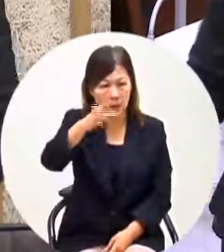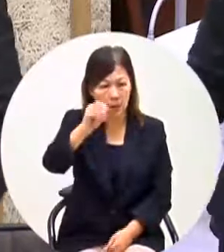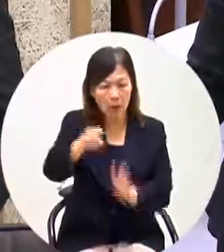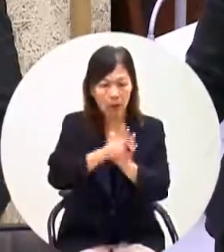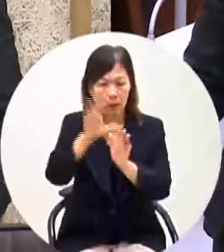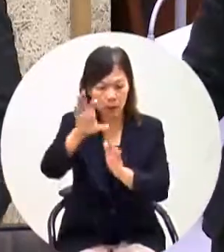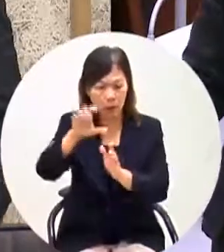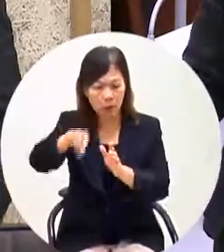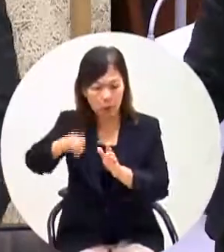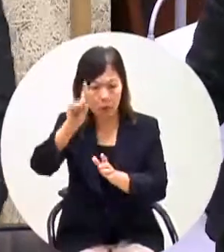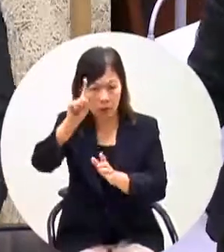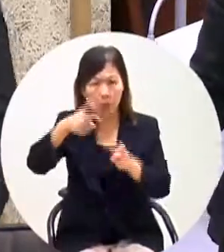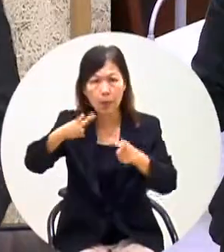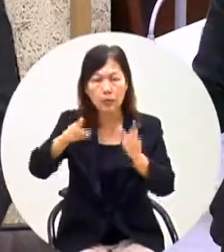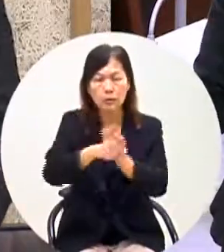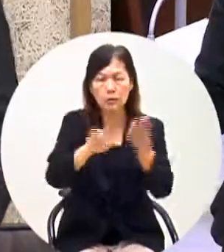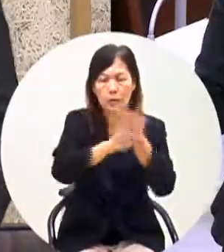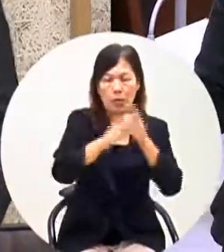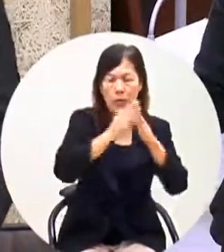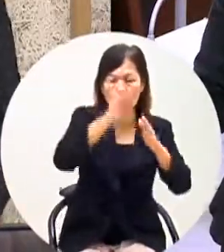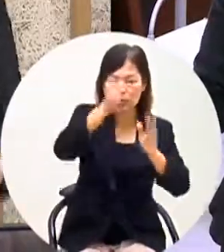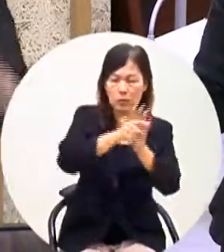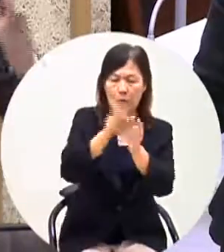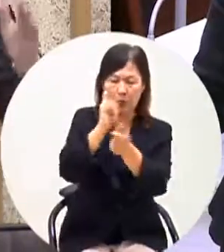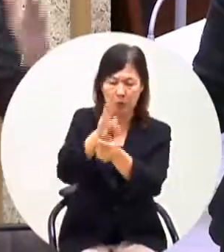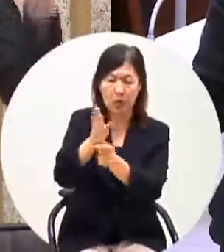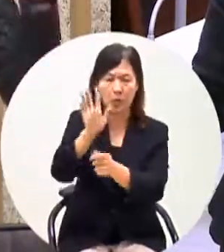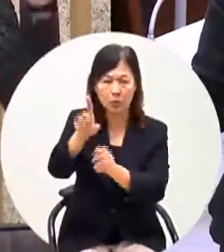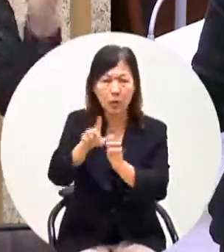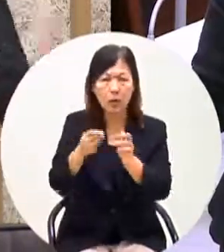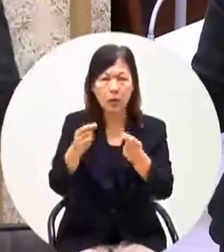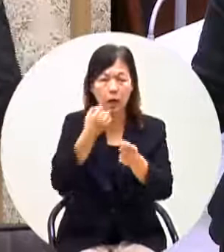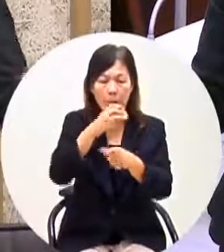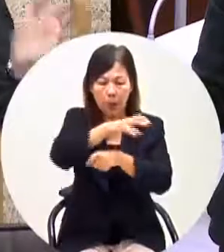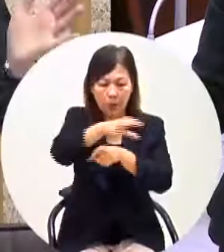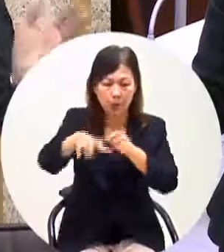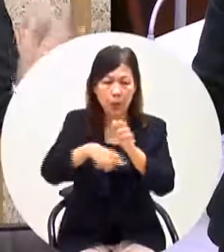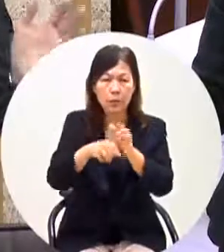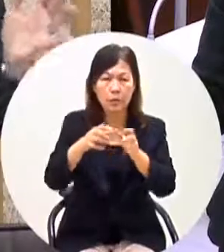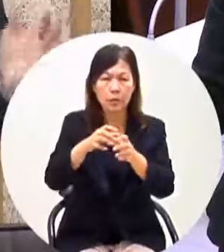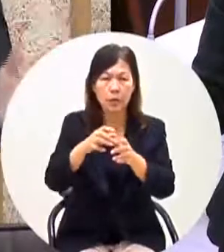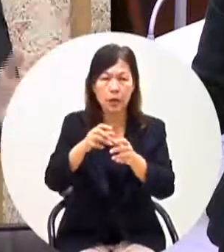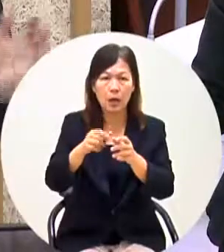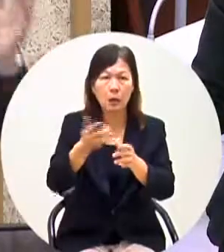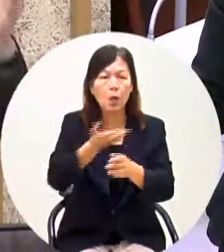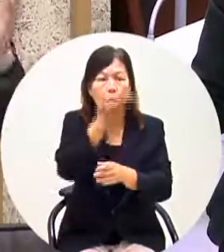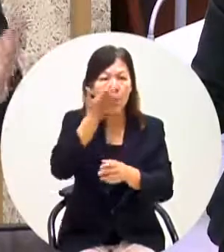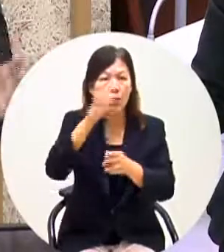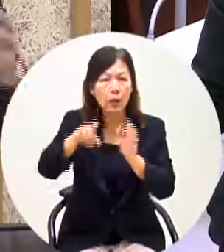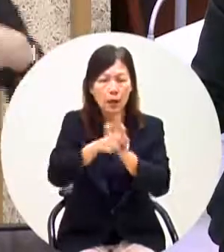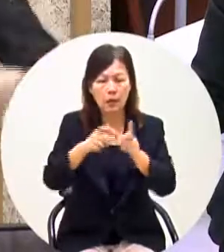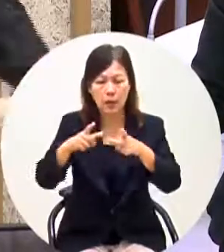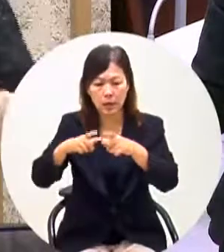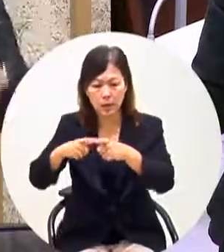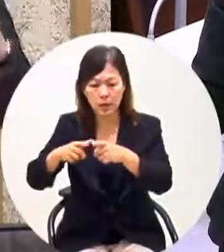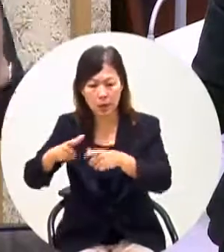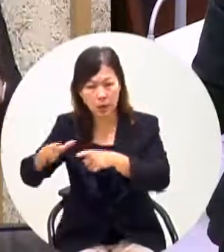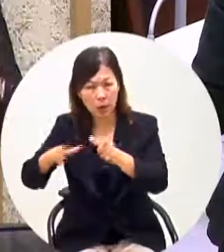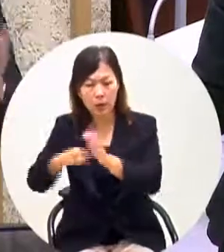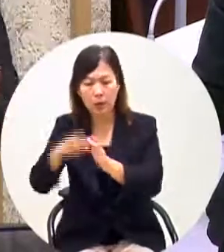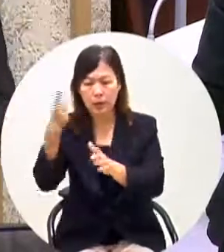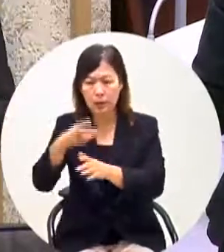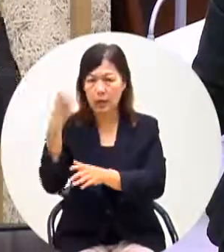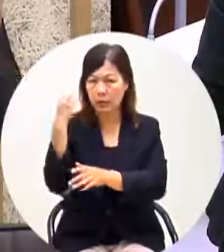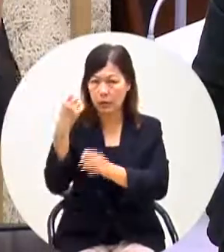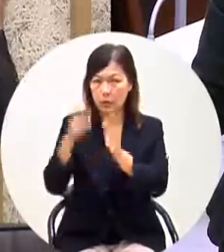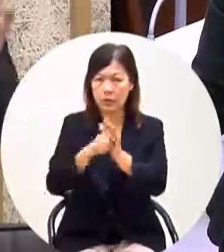别指示，我们要把整个附近周遭的整个景观，包括三角公园，要重新做一个适合游客来，而且它